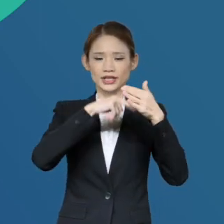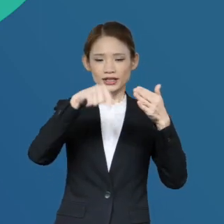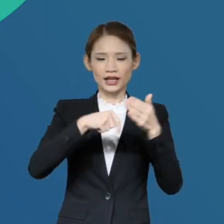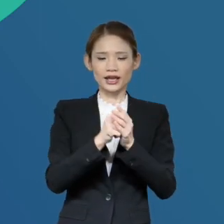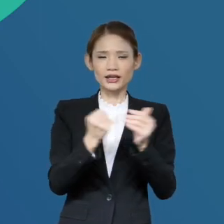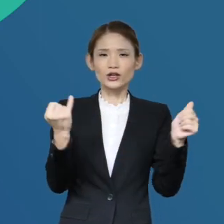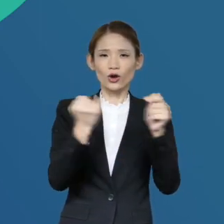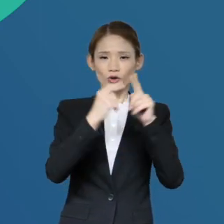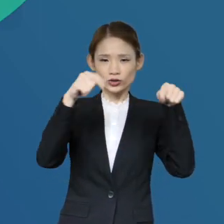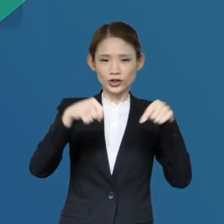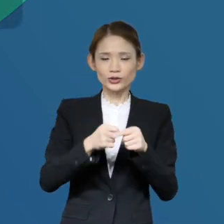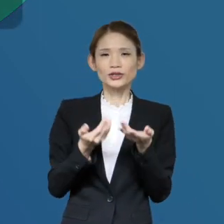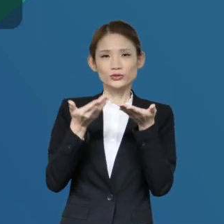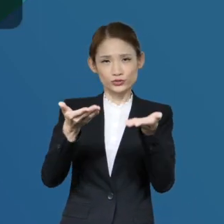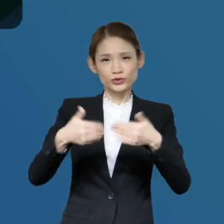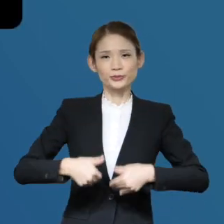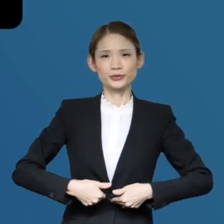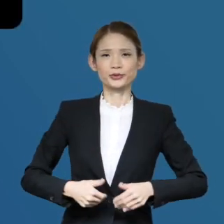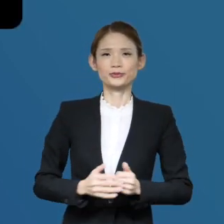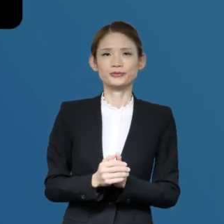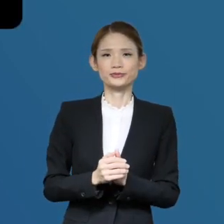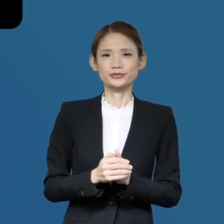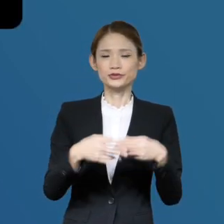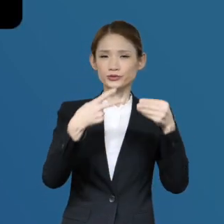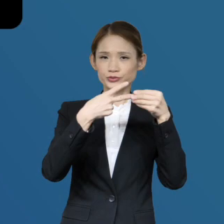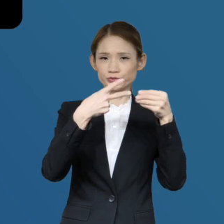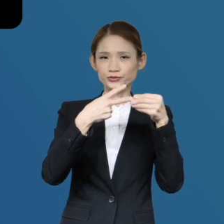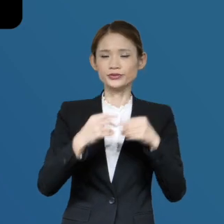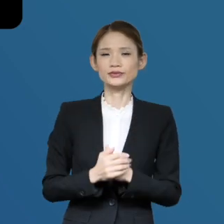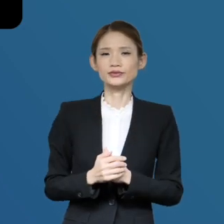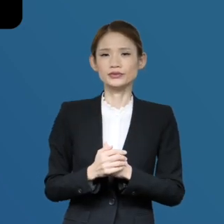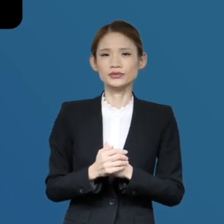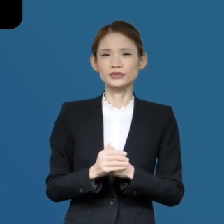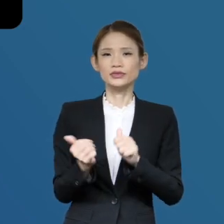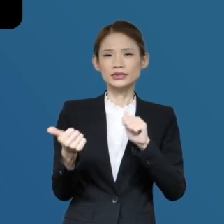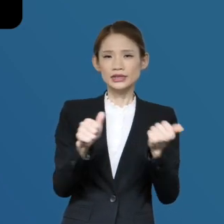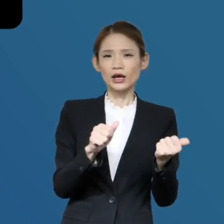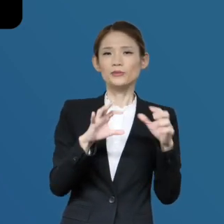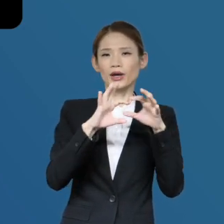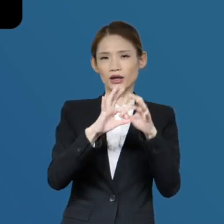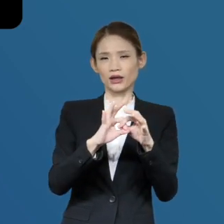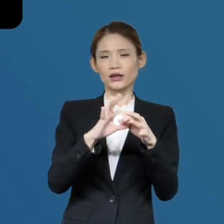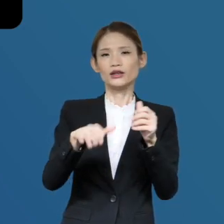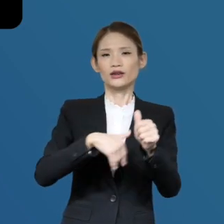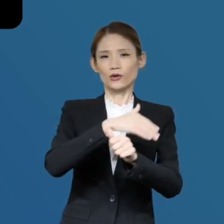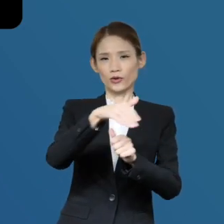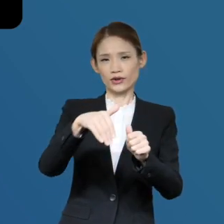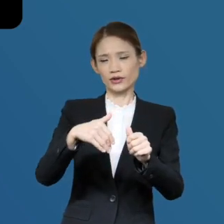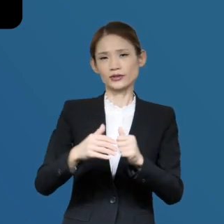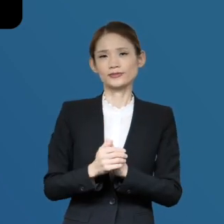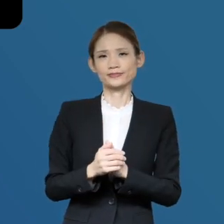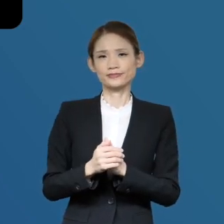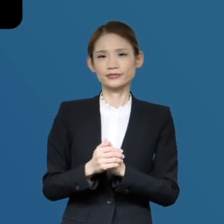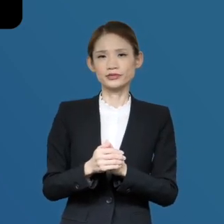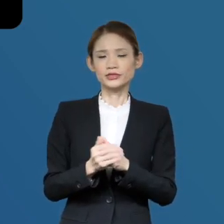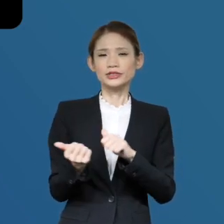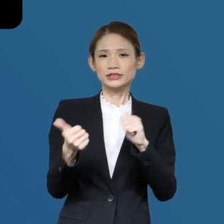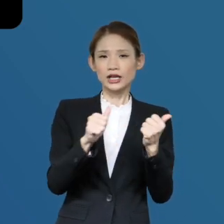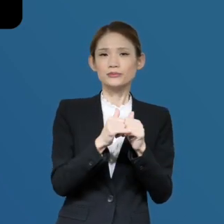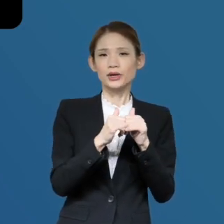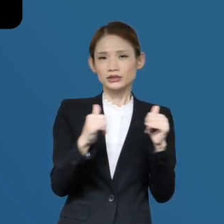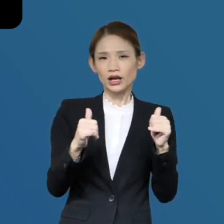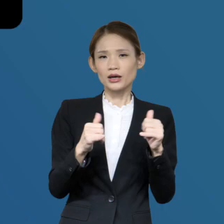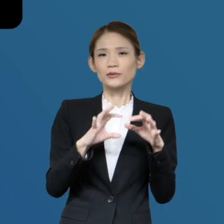직장에 청첩장을 제출해야 합니다. 두 번째, 사망에 관한 특별 휴가입니다.